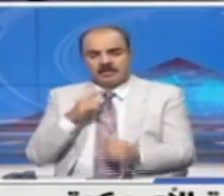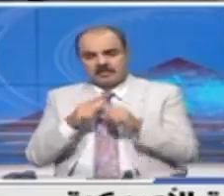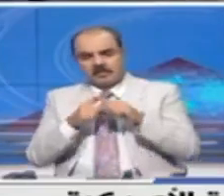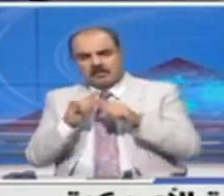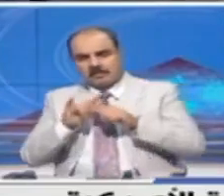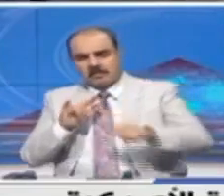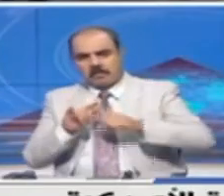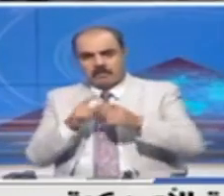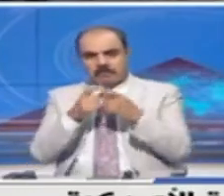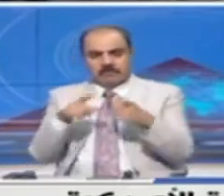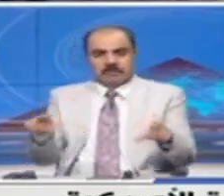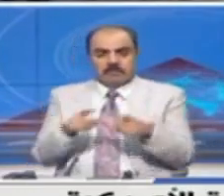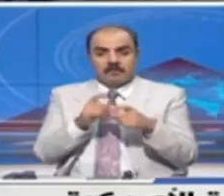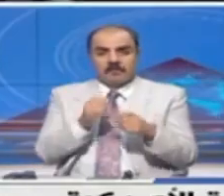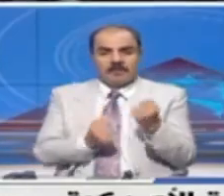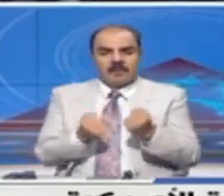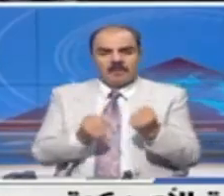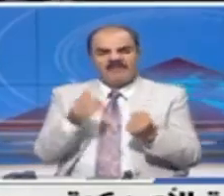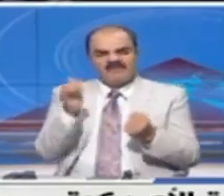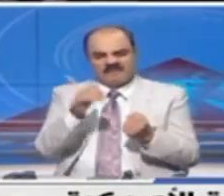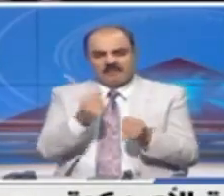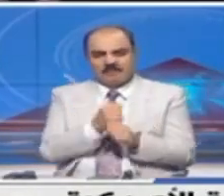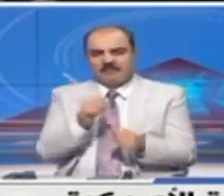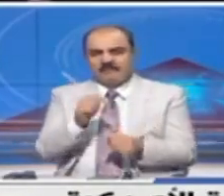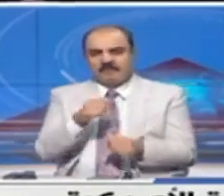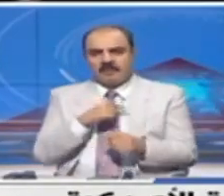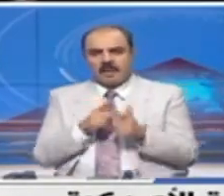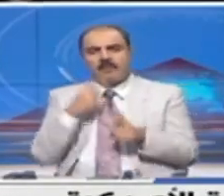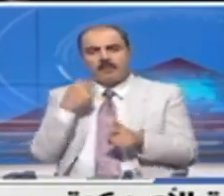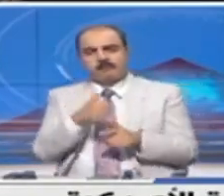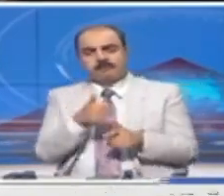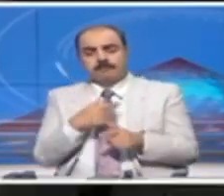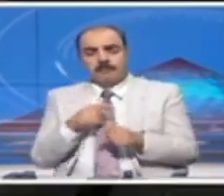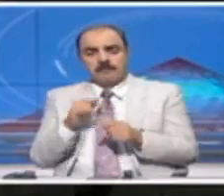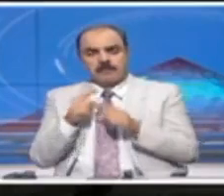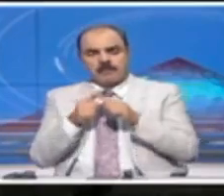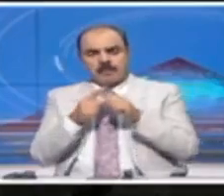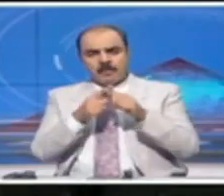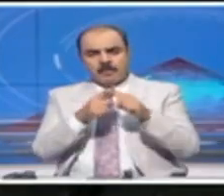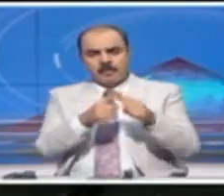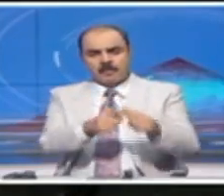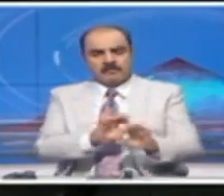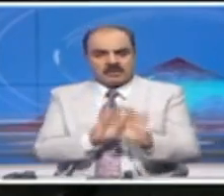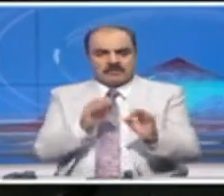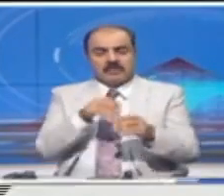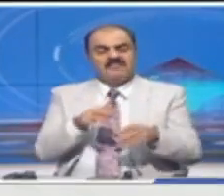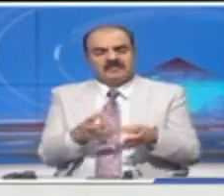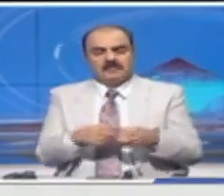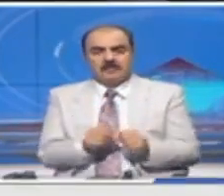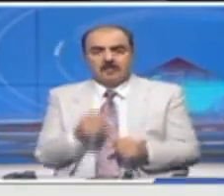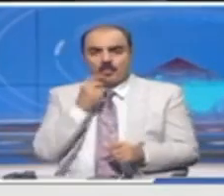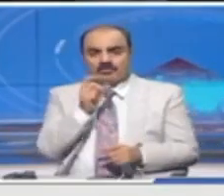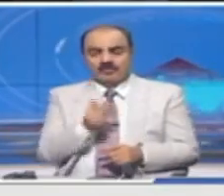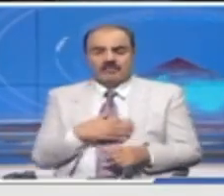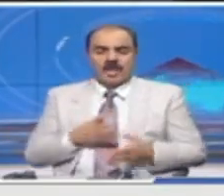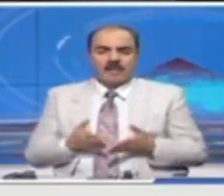القوات الأمريكية ضربة بطائرة مسيرة في كابول مستهدفة سيارة يشتبه بأنها ملغومة